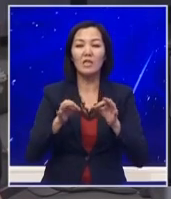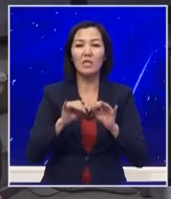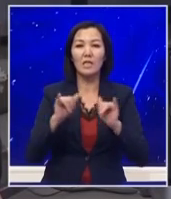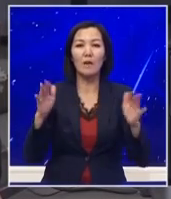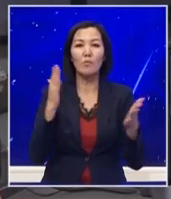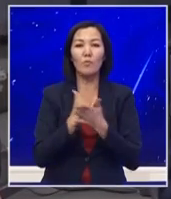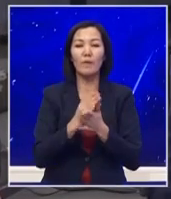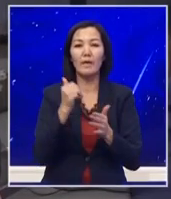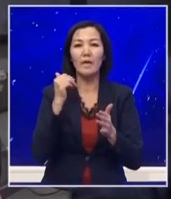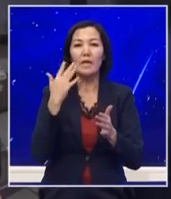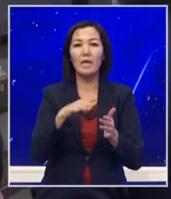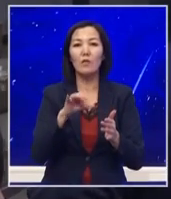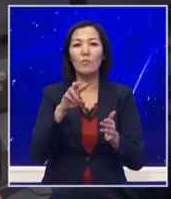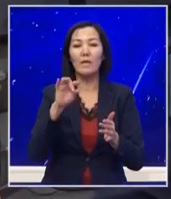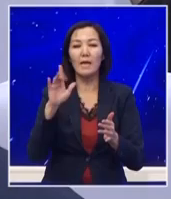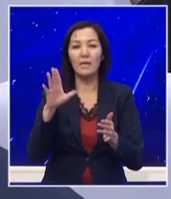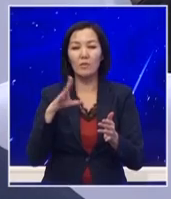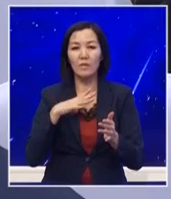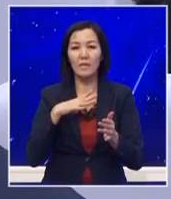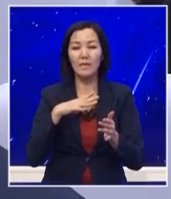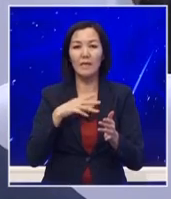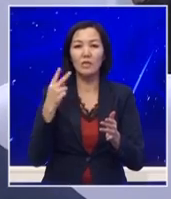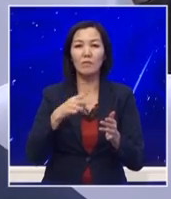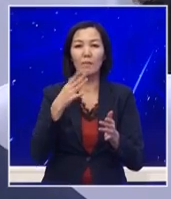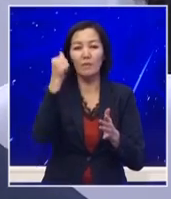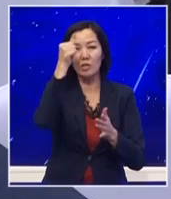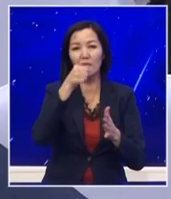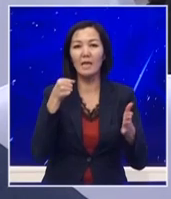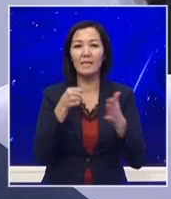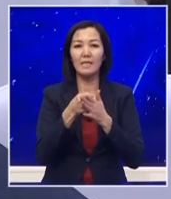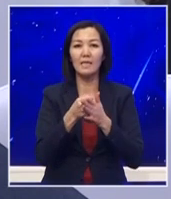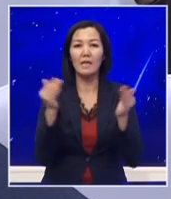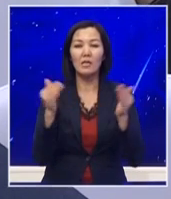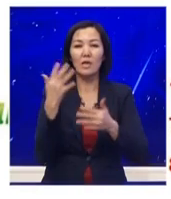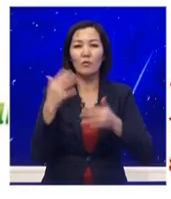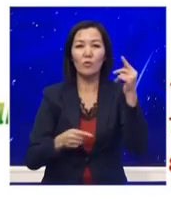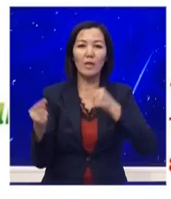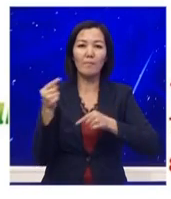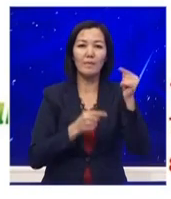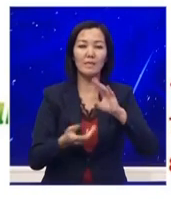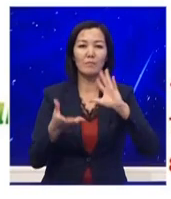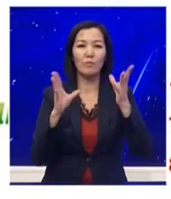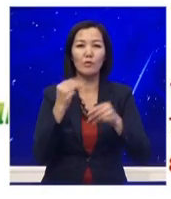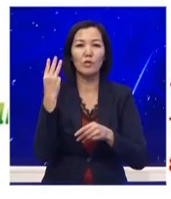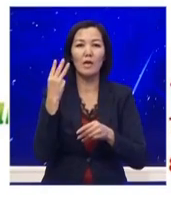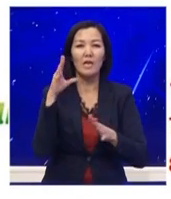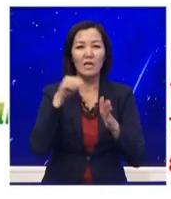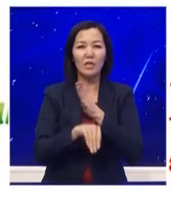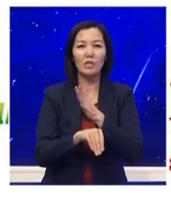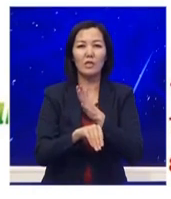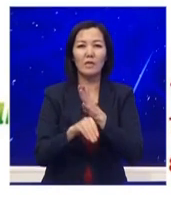Жылма-жыл өсім 50 миллиард тенге. Президент 2025 жылға дейін шағын және орта бизнес бойынша ішкі жалпы